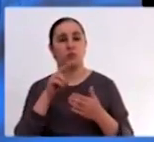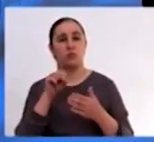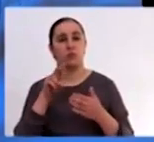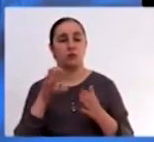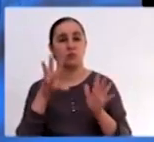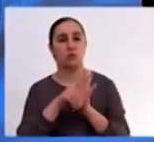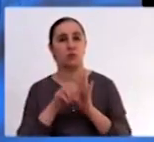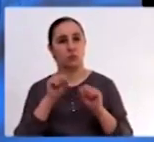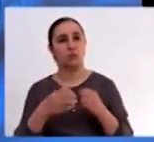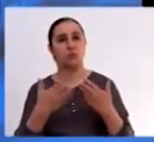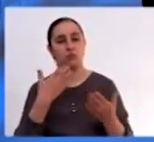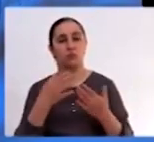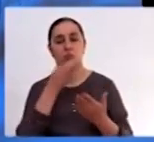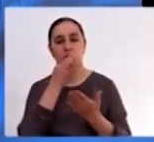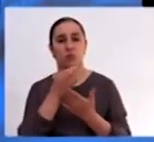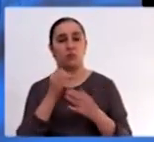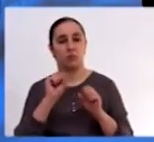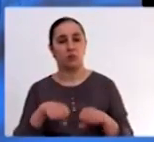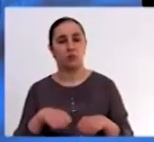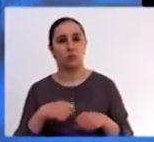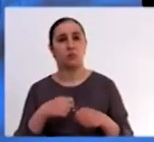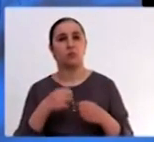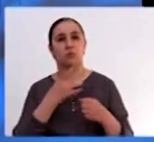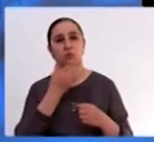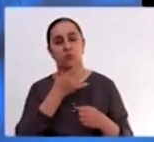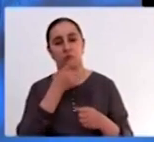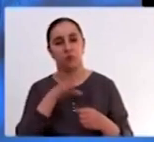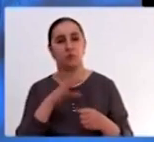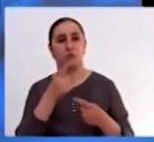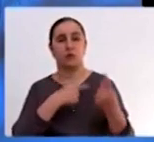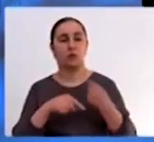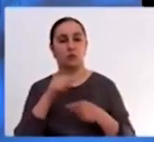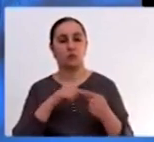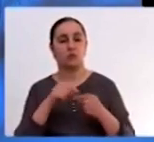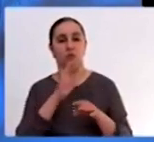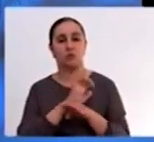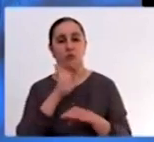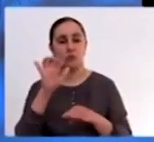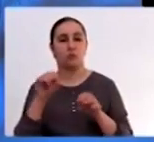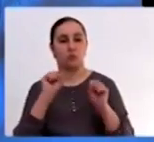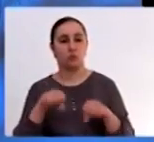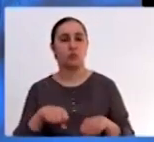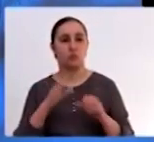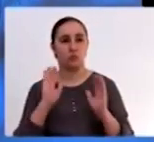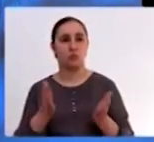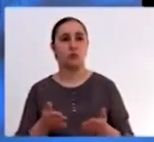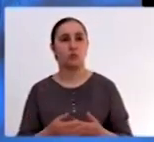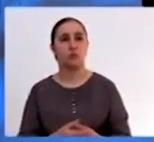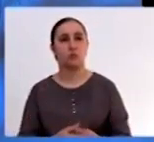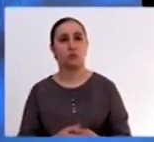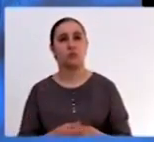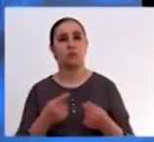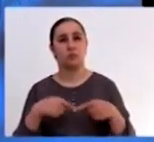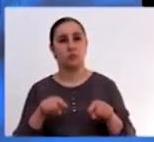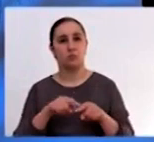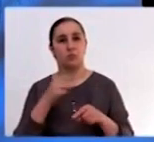joylab qo'yishingiz mumkin, xohlasangiz javob qaytarishingiz mumkin, xohlasangiz qaytadan jo'natib yuborishingiz ham mumkin ekan.